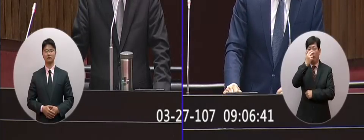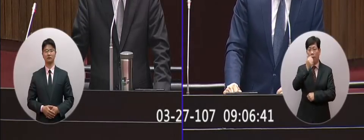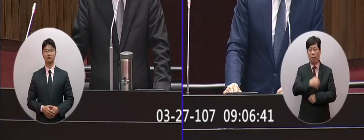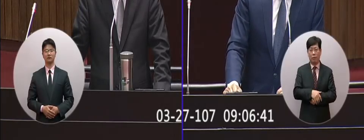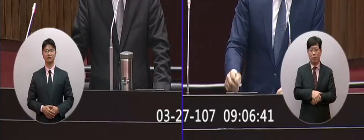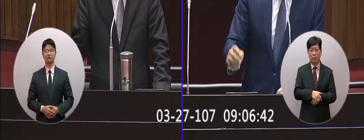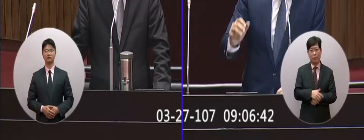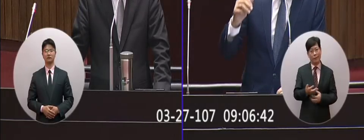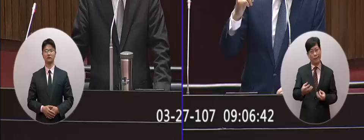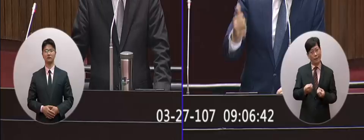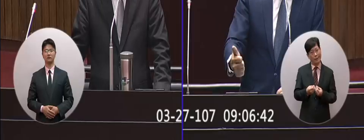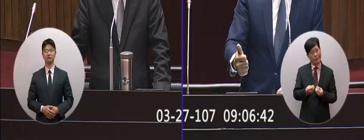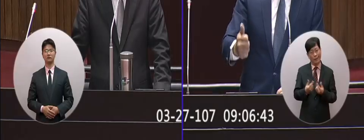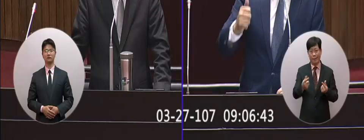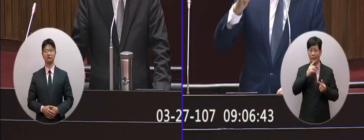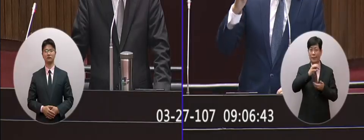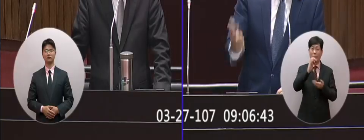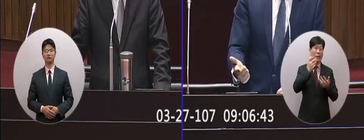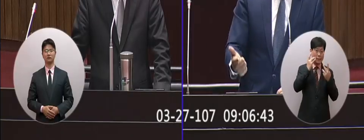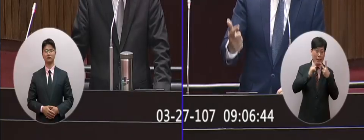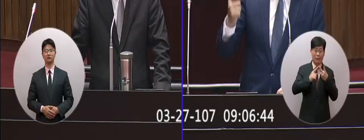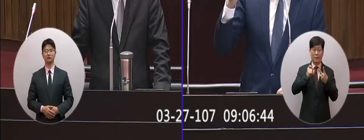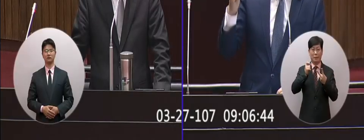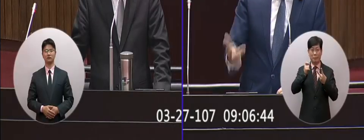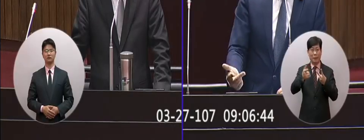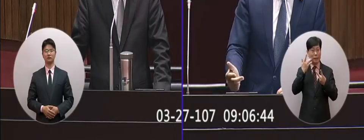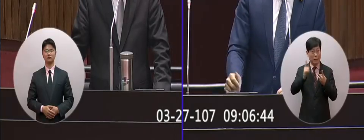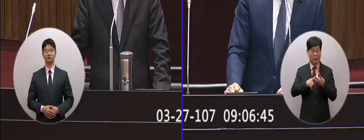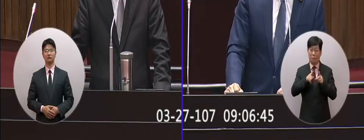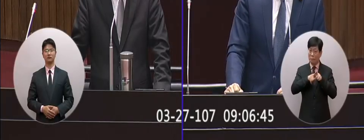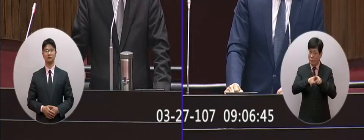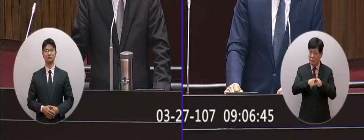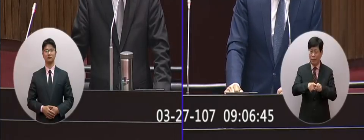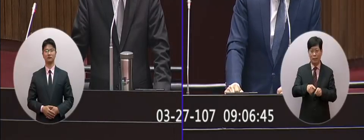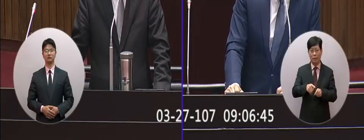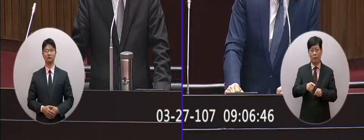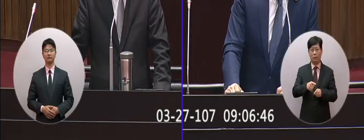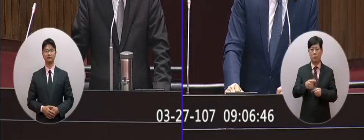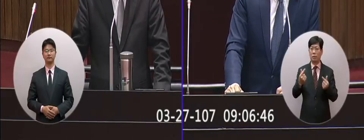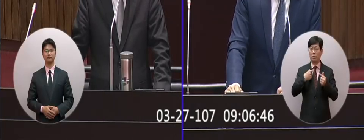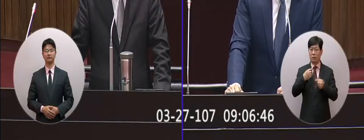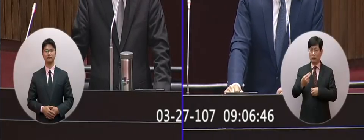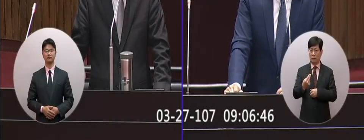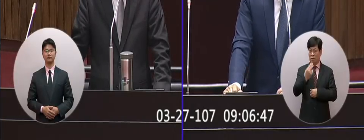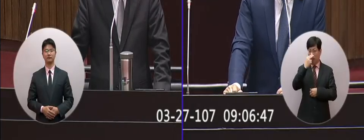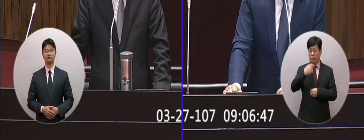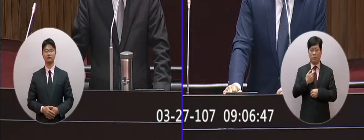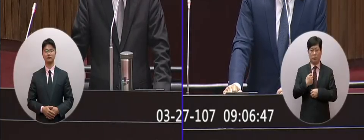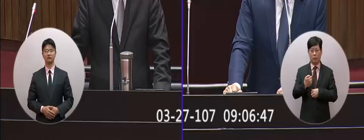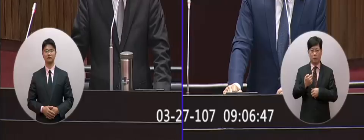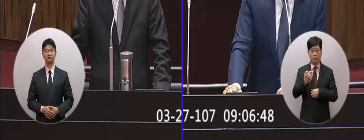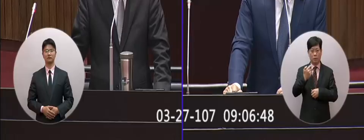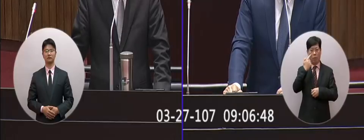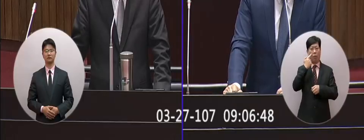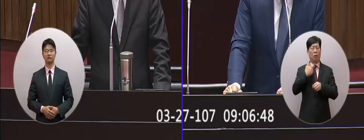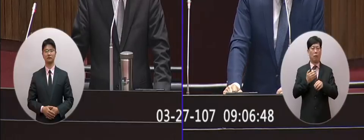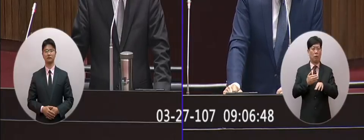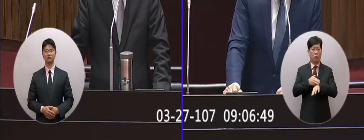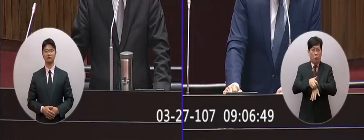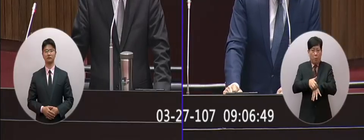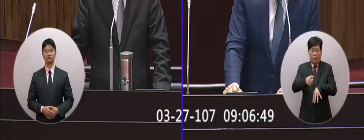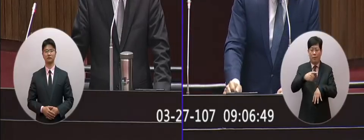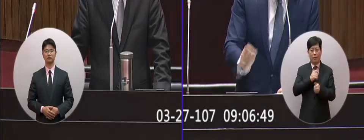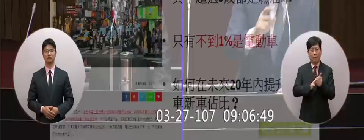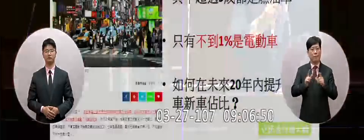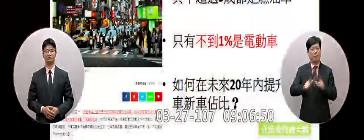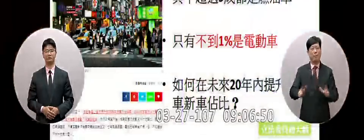哈。那所以呢，整个包括卖菜的，包括买菜的，包括陪同去的家人，特别是呼吸敏感族群，影响真的蛮大的。那所以